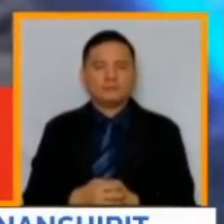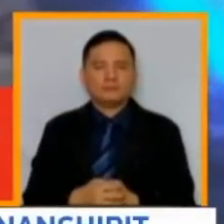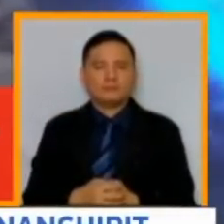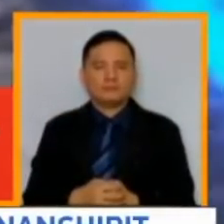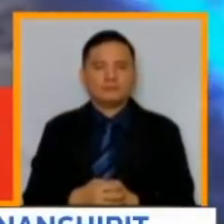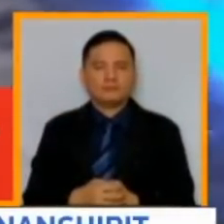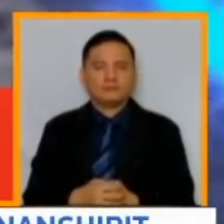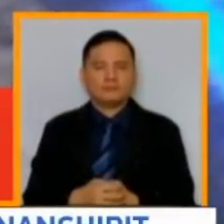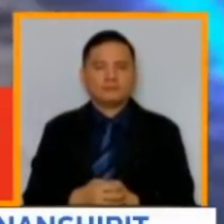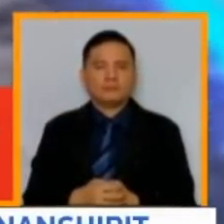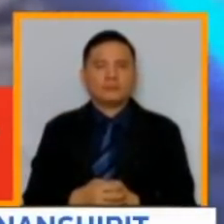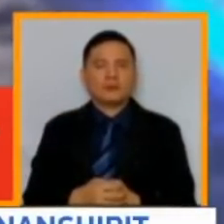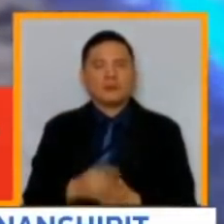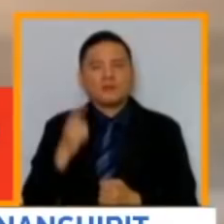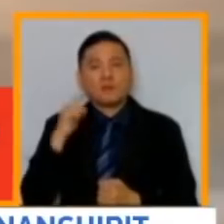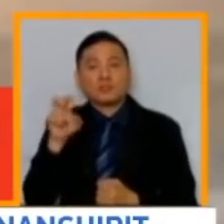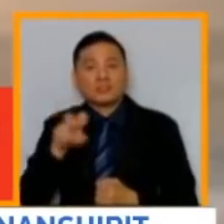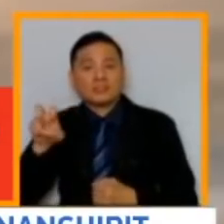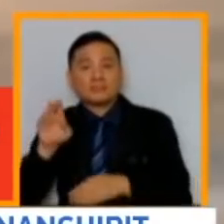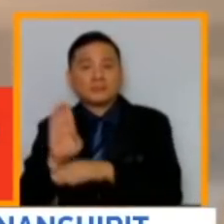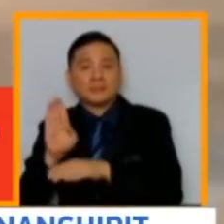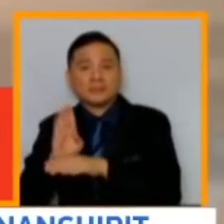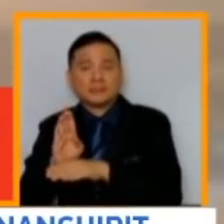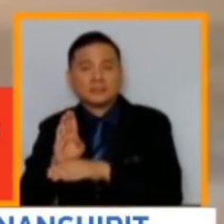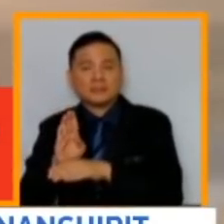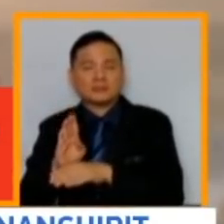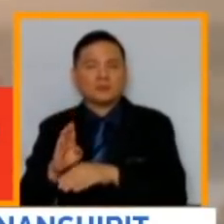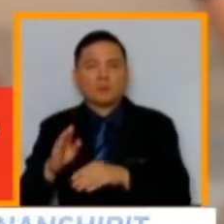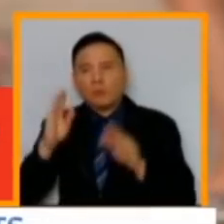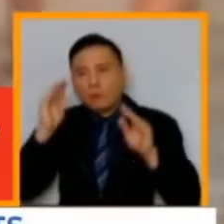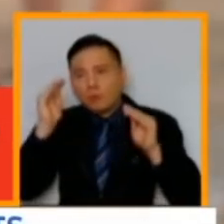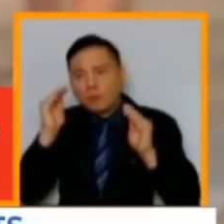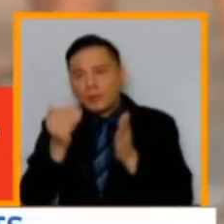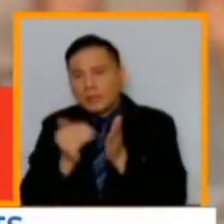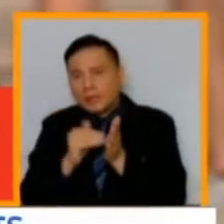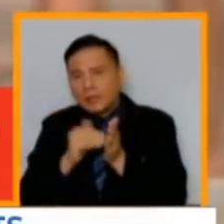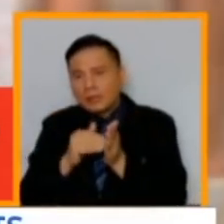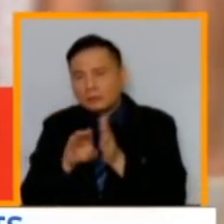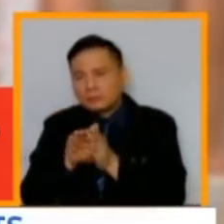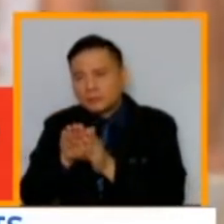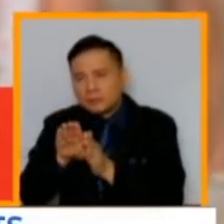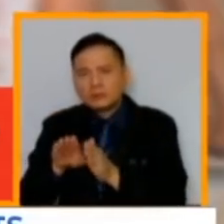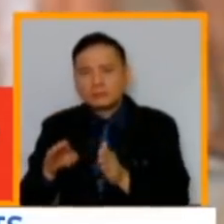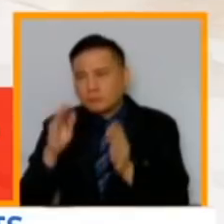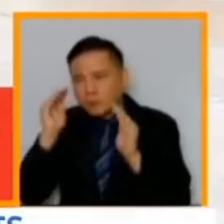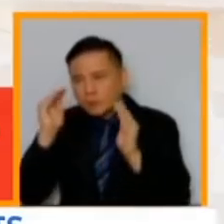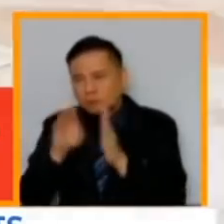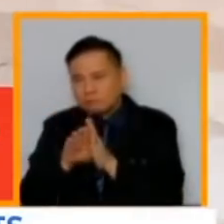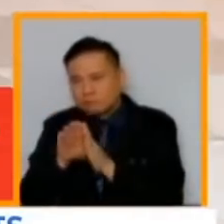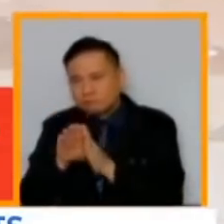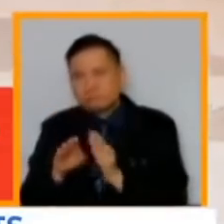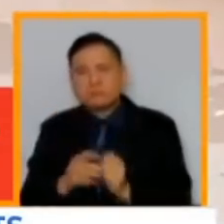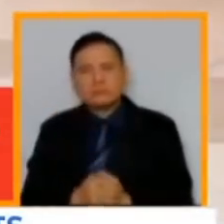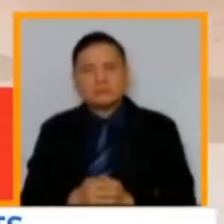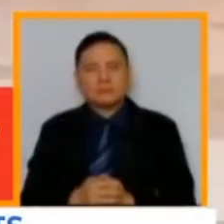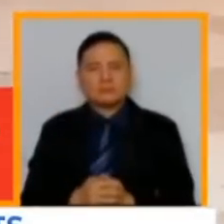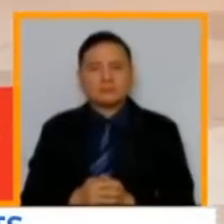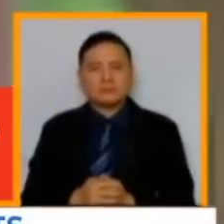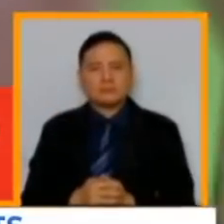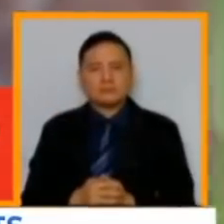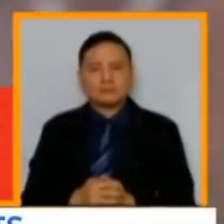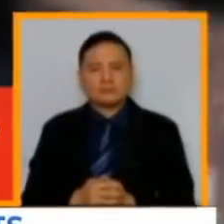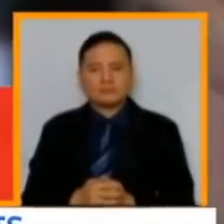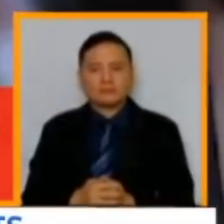tourism, mabubuhay talaga muli ang tourism. Malakas ang rebound na aasahan natin dahil less na rin yung mga